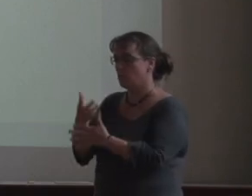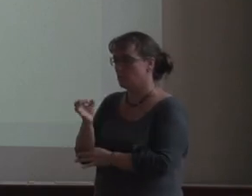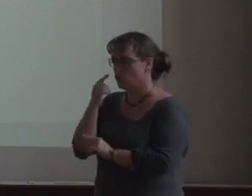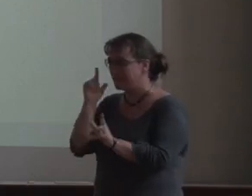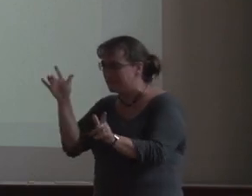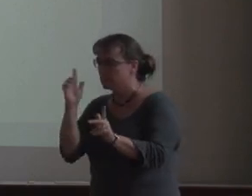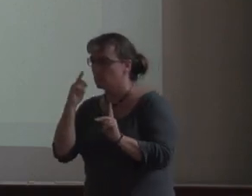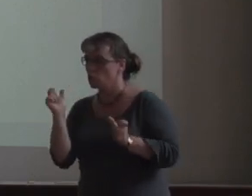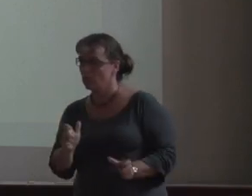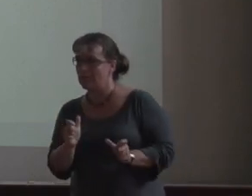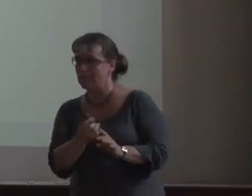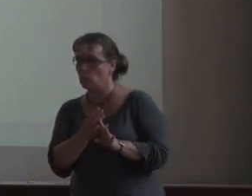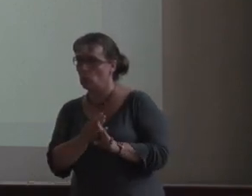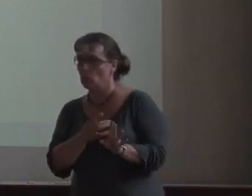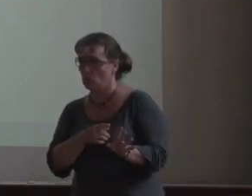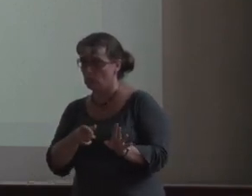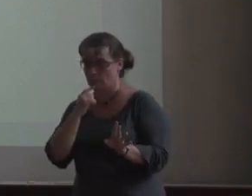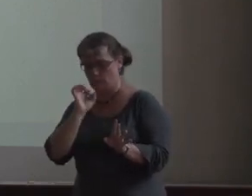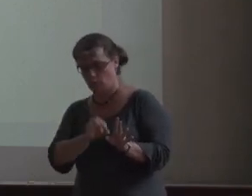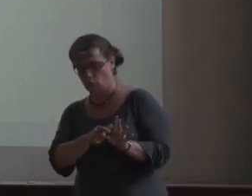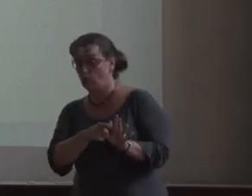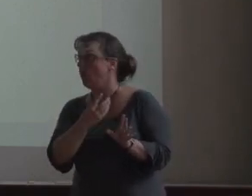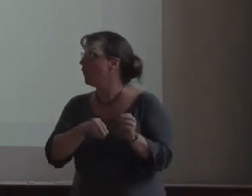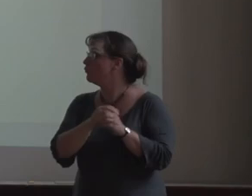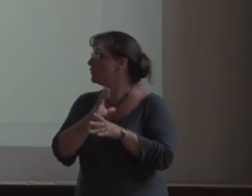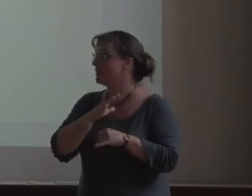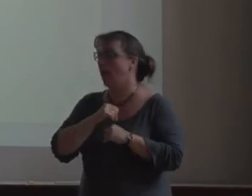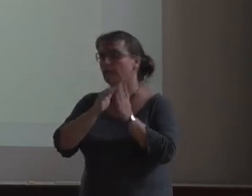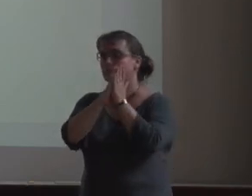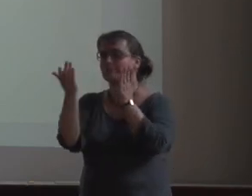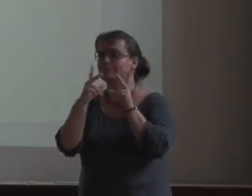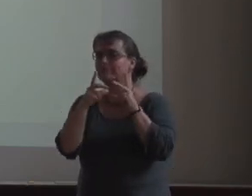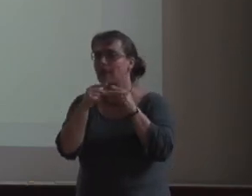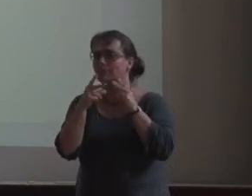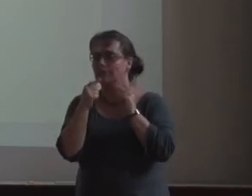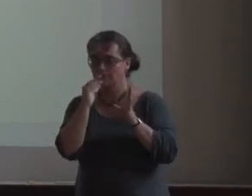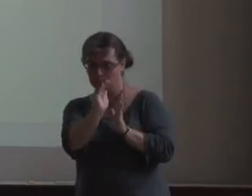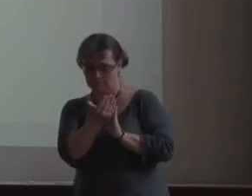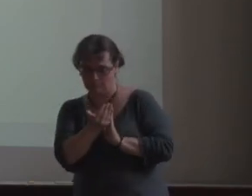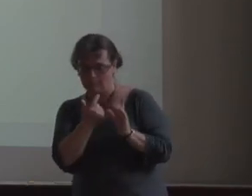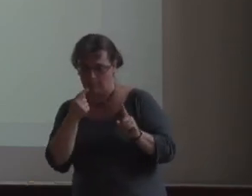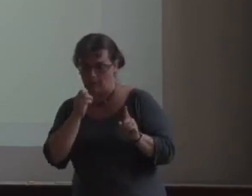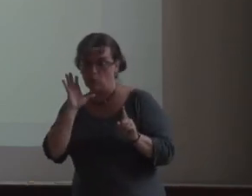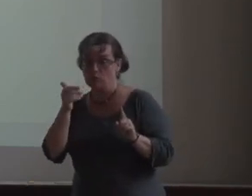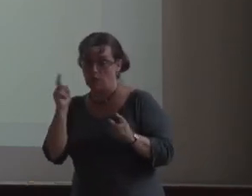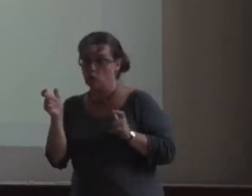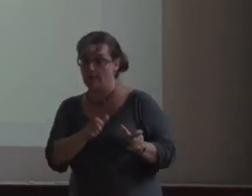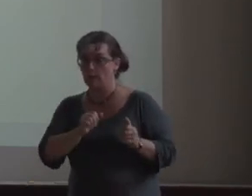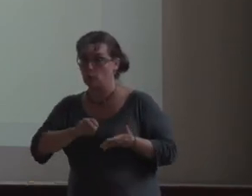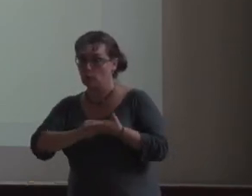queue, qui a la bonne idée de nous fournir un file descriptor. Donc on peut surveiller ce file descriptor en lecture. Donc